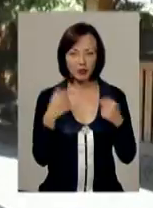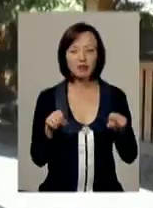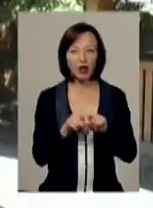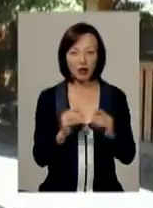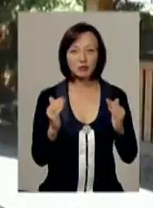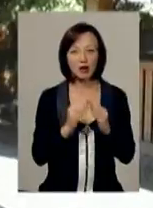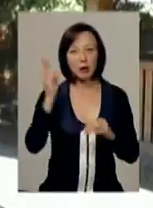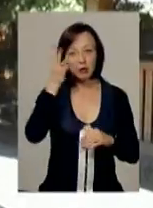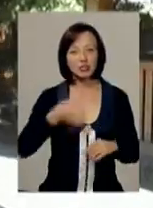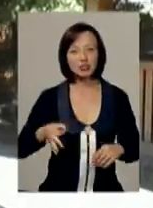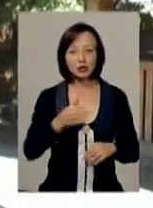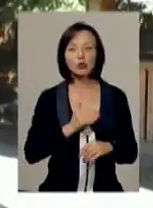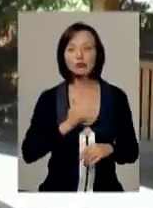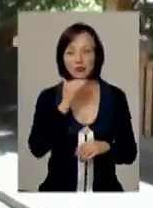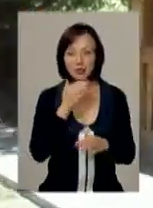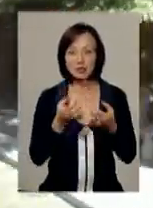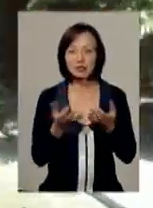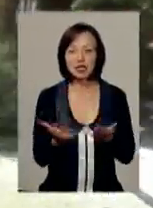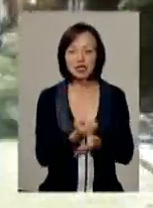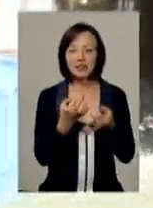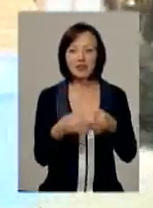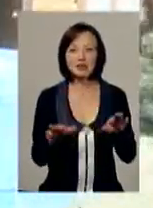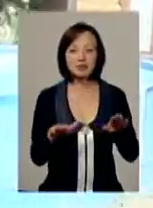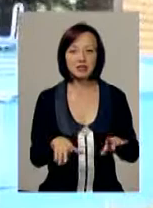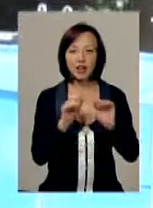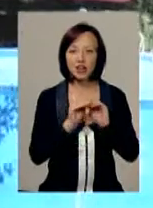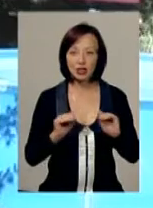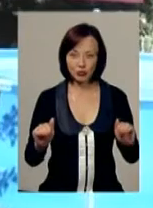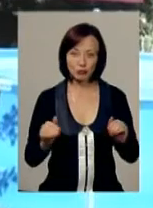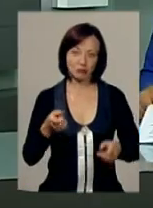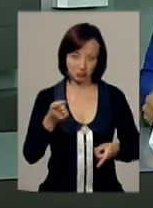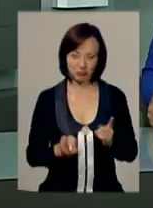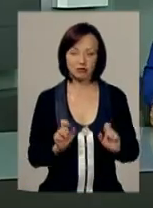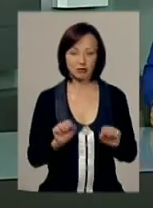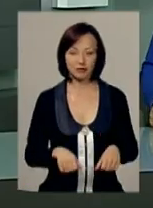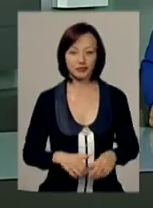Хмельниччині достатньо. Тож знайти вільні місця, тишу і чисте повітря цілком реально.